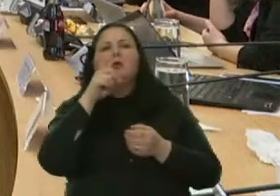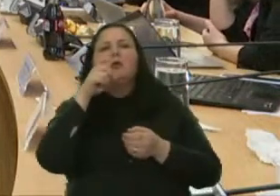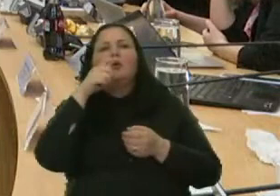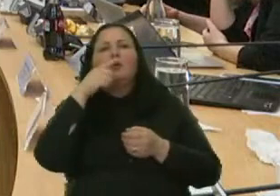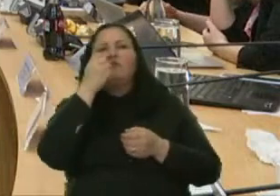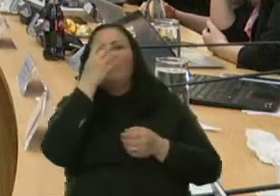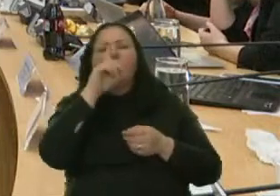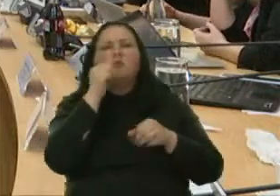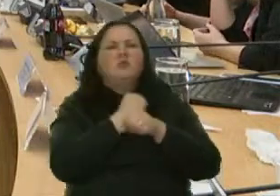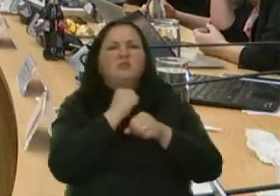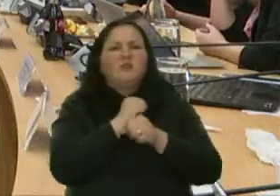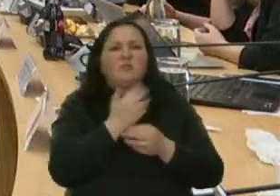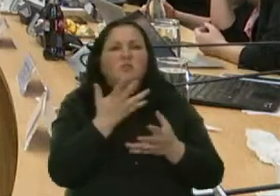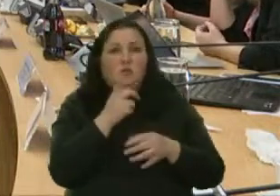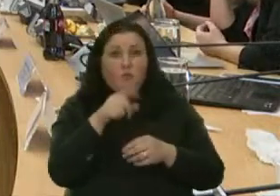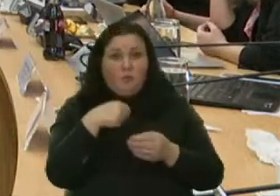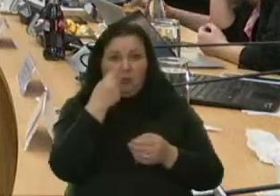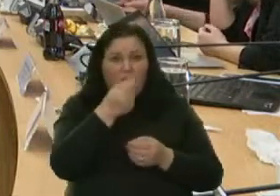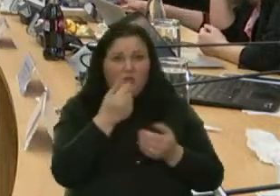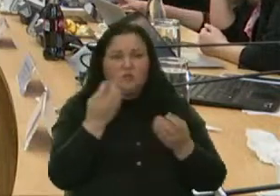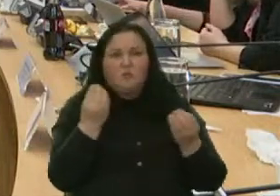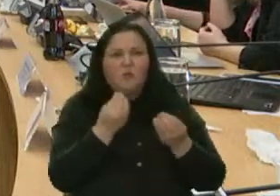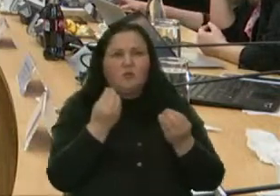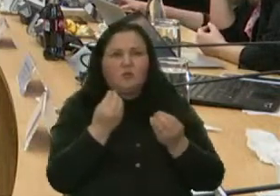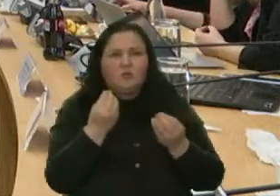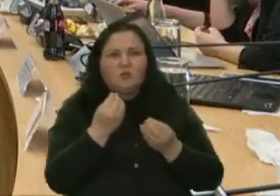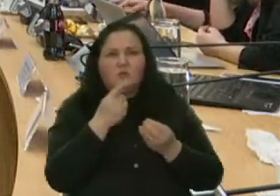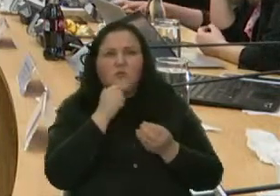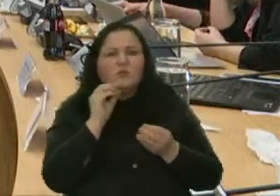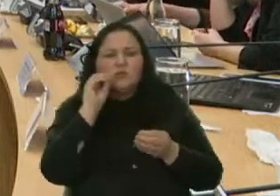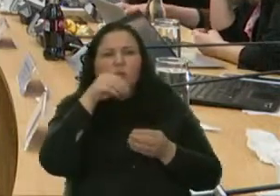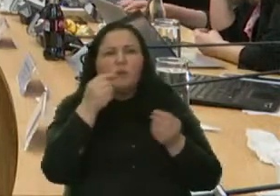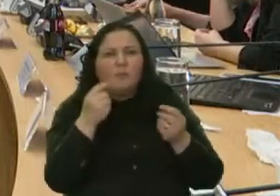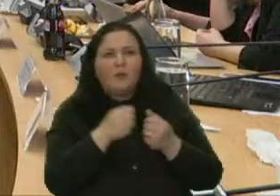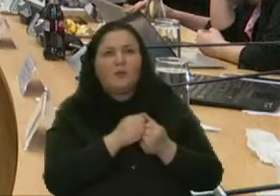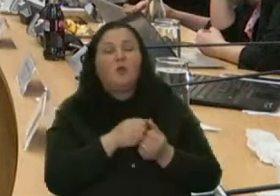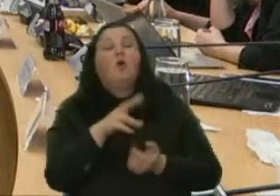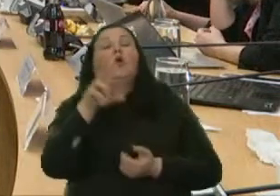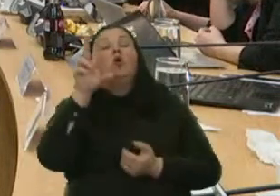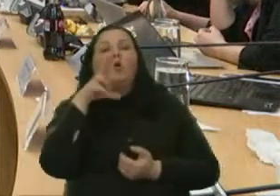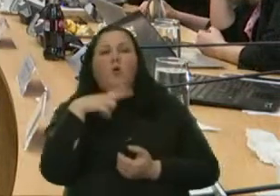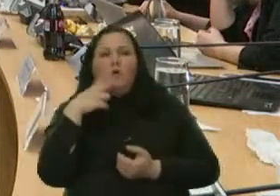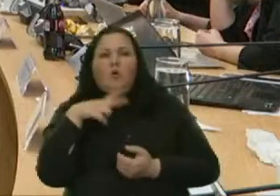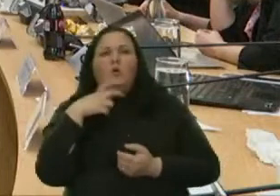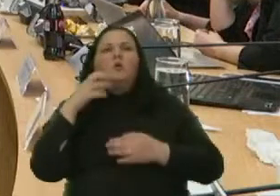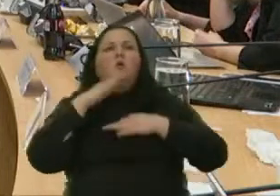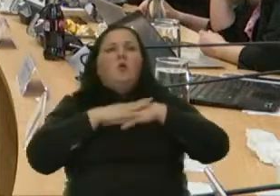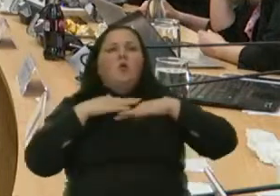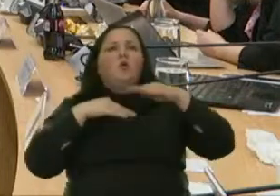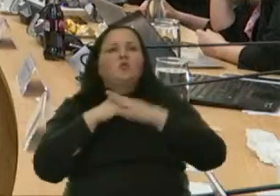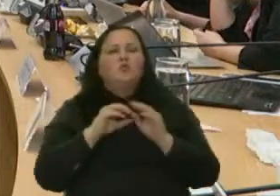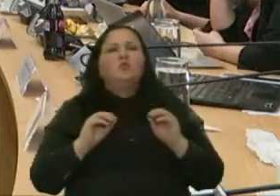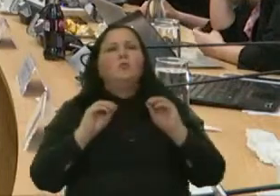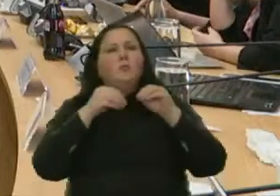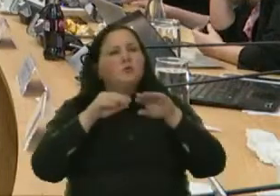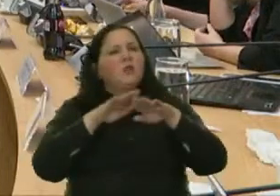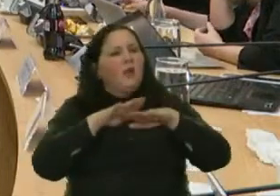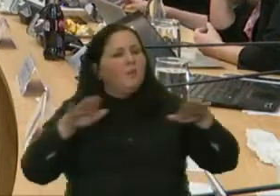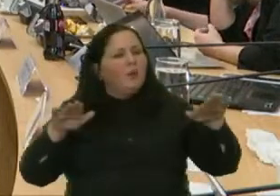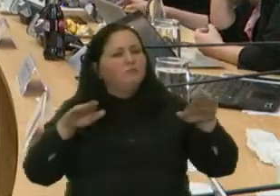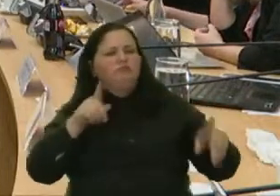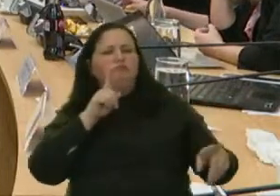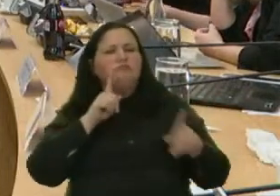Ce faci Iar bici niște bani ca să ce unde să faci bani o să fie Evident constructorii toți puși la masă